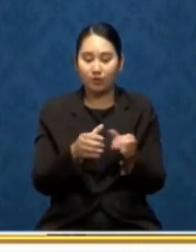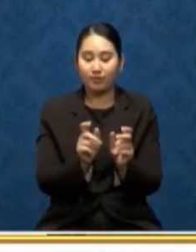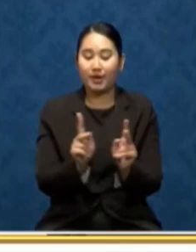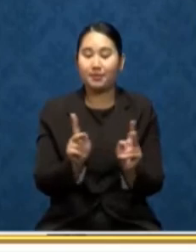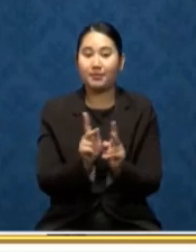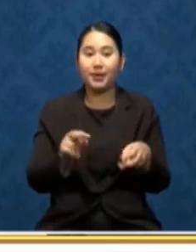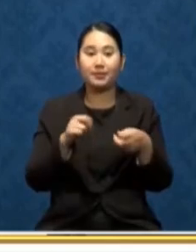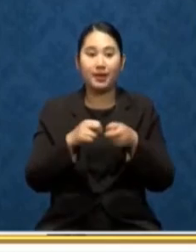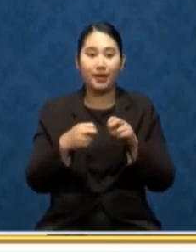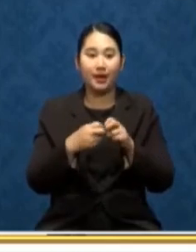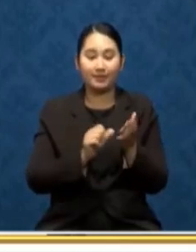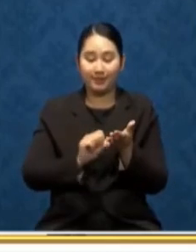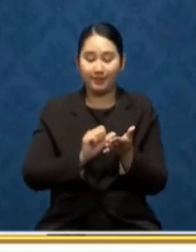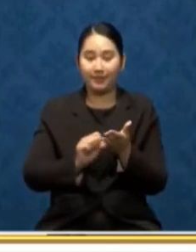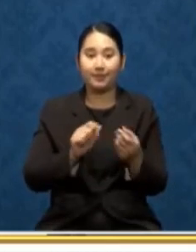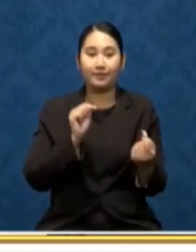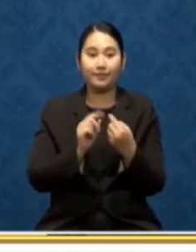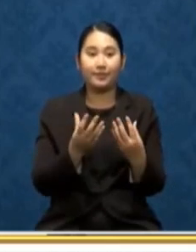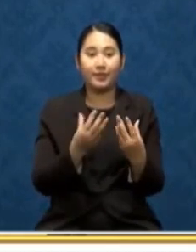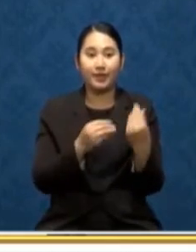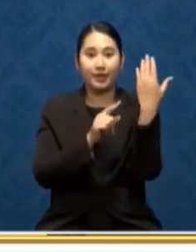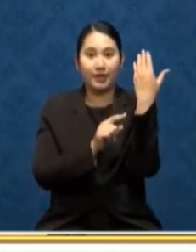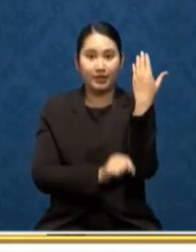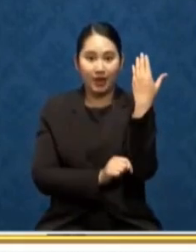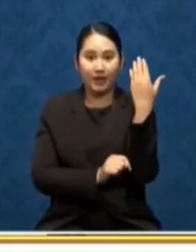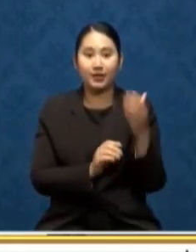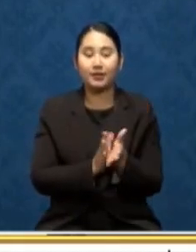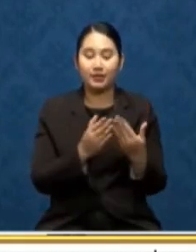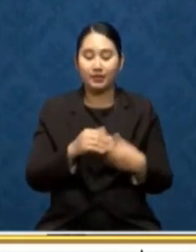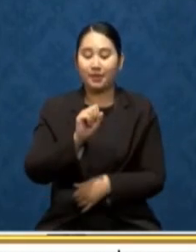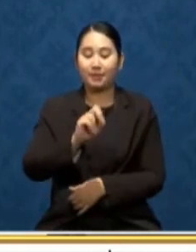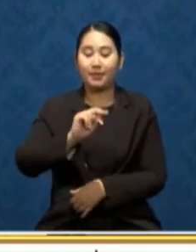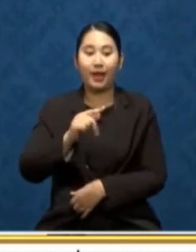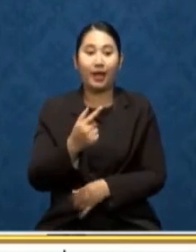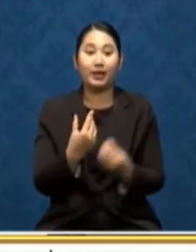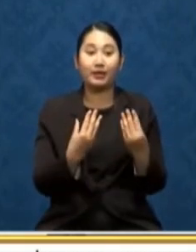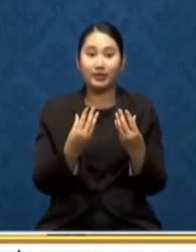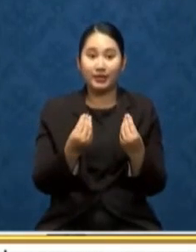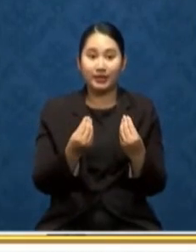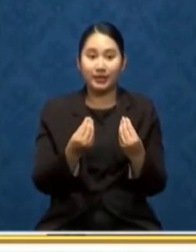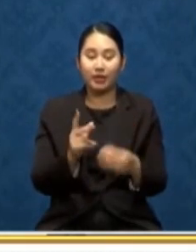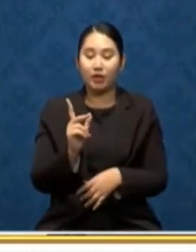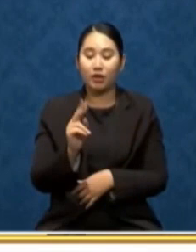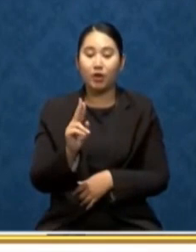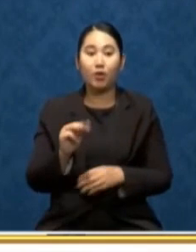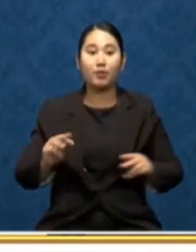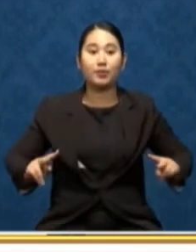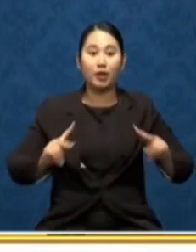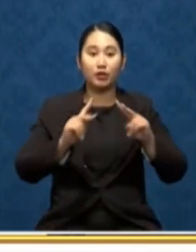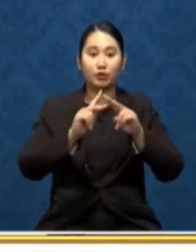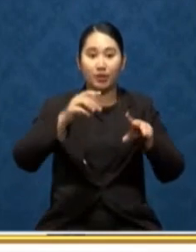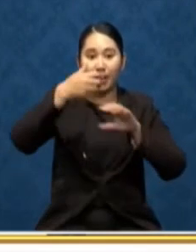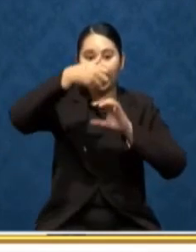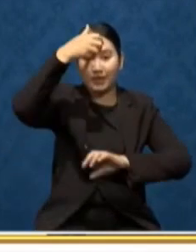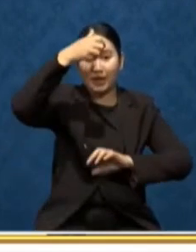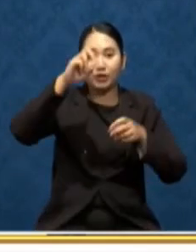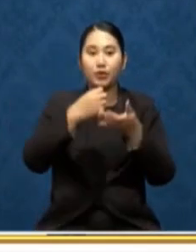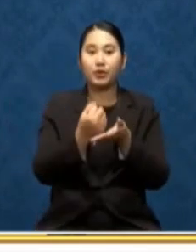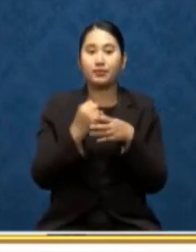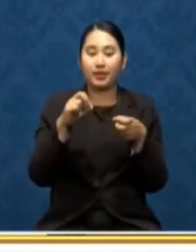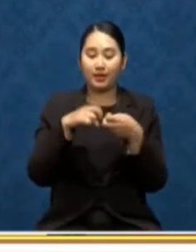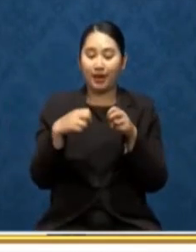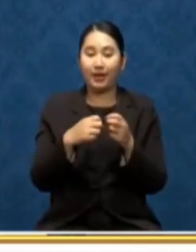าการบุกรุกที่ดินของรัฐจังหวัดตรังรวมถึงสำนักงานที่ดินตรังสังกัดกรมที่ดินกระทรวงมหาดไทยลงมือแก้ไขปัญห